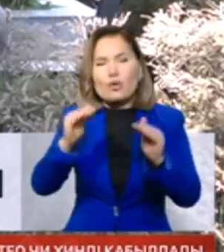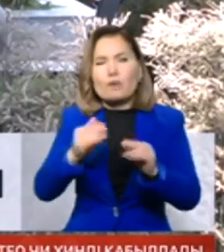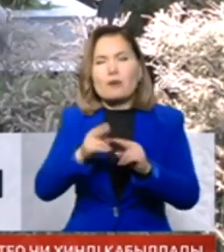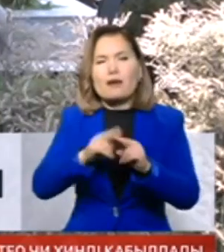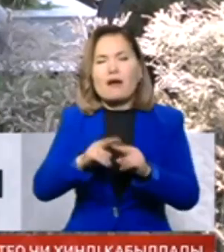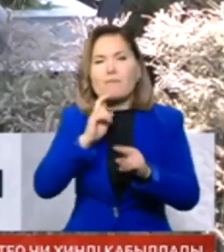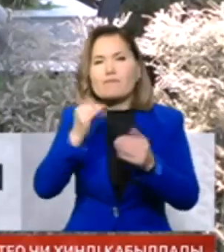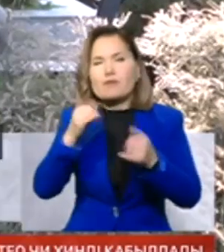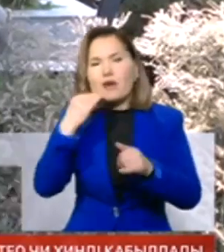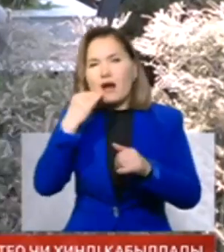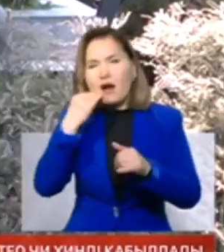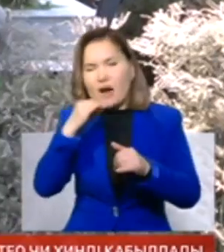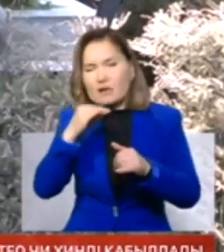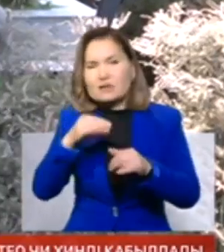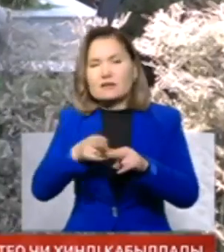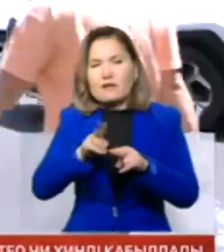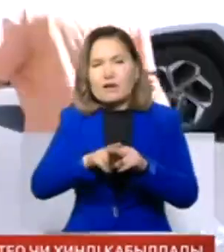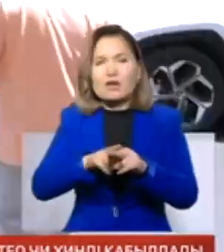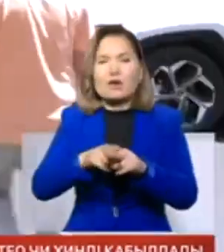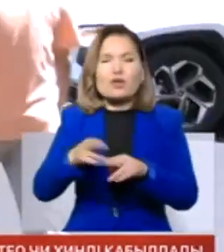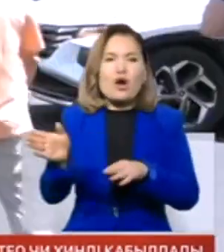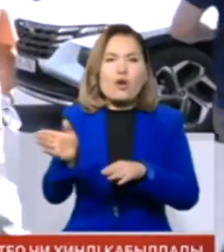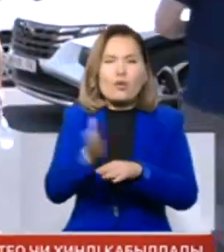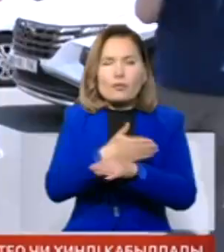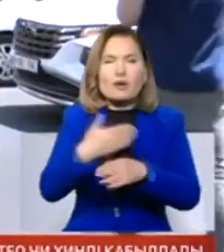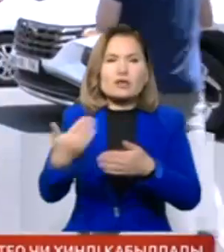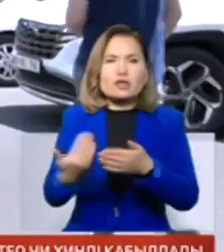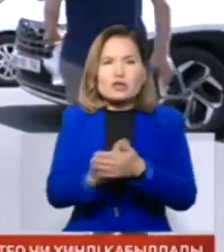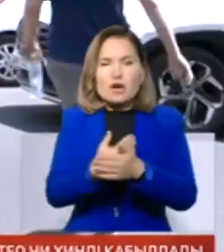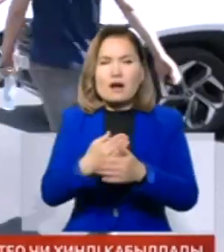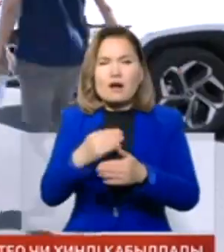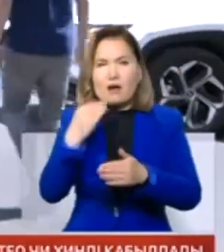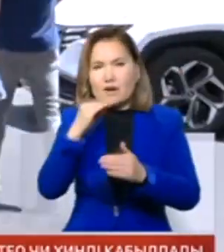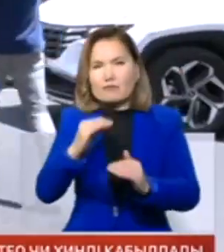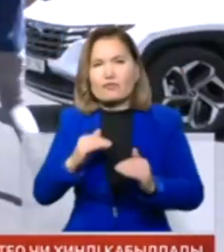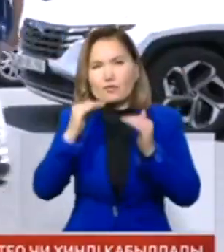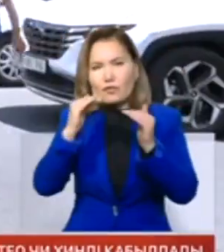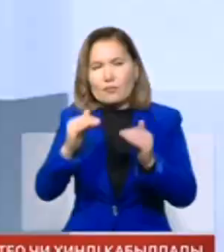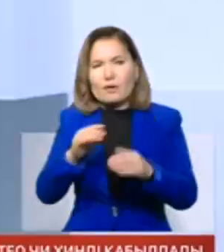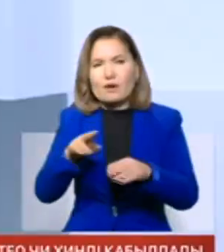бензиннен бас тарту мәселесін жедел шешуді үкіметке тапсырған болатын.